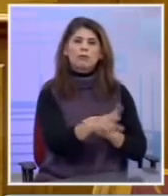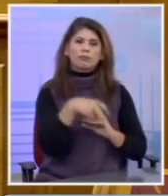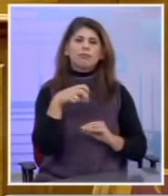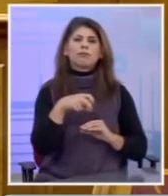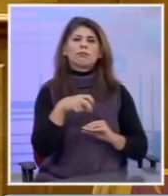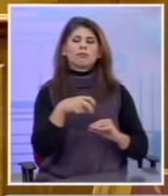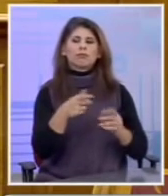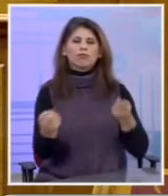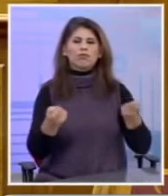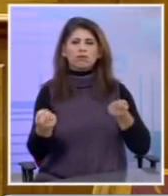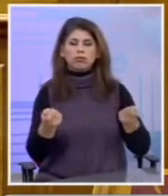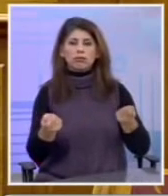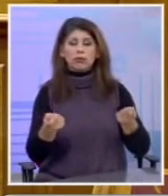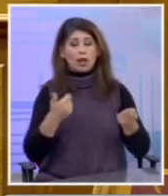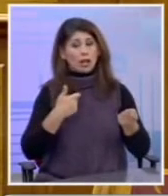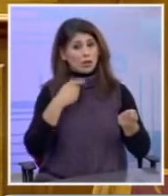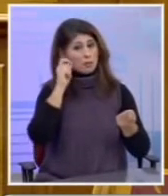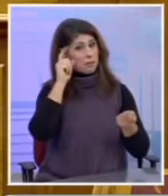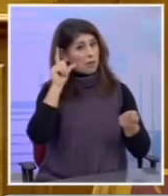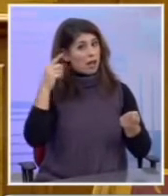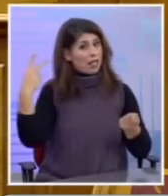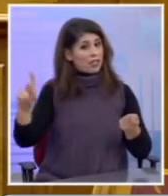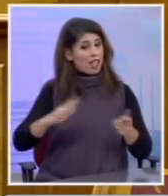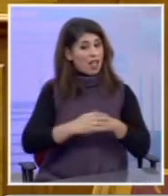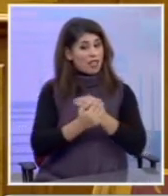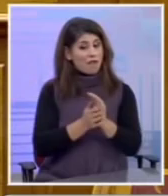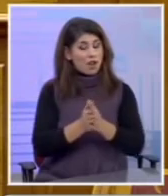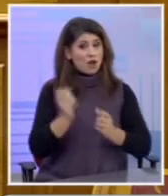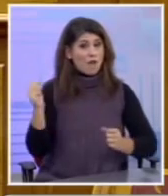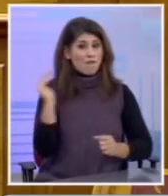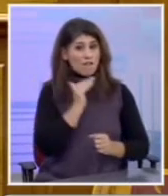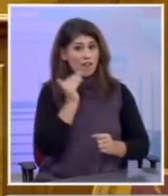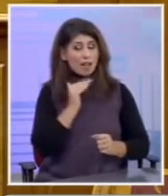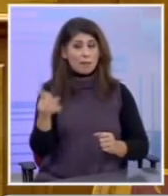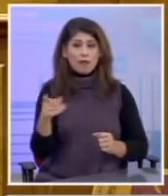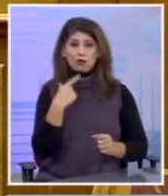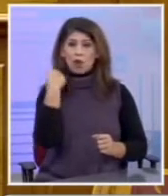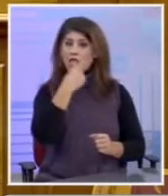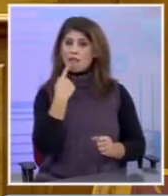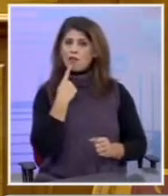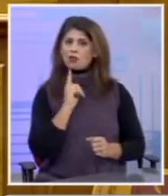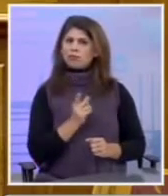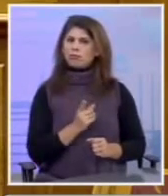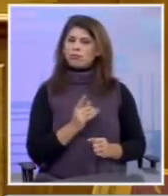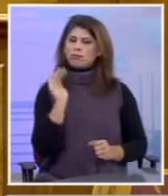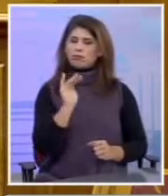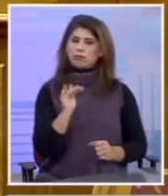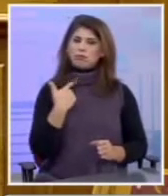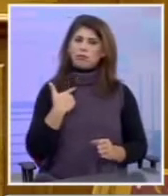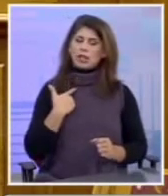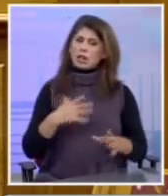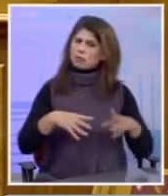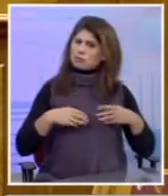Αυτό που με εκπλήσει είναι η δική σας σπουδή να κάνετε αυτή την ερώτηση με αυτόν τον τόνο και με αυτό το ύφος και να υιοθετήσετε και μάλιστα